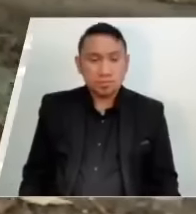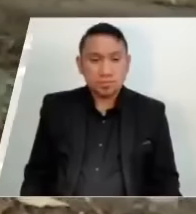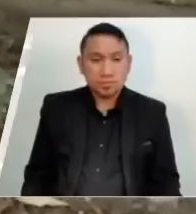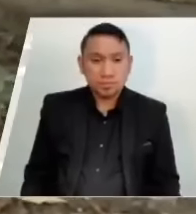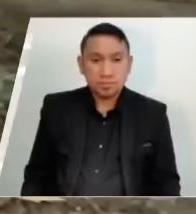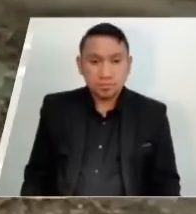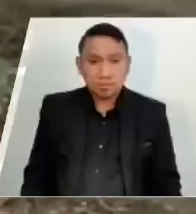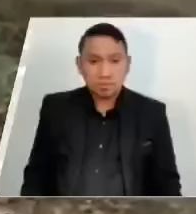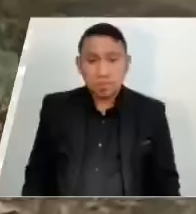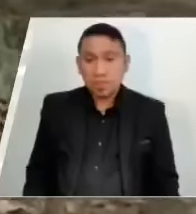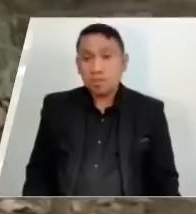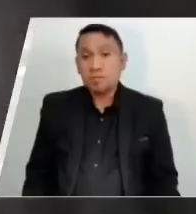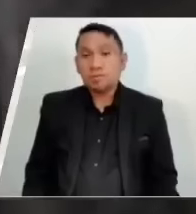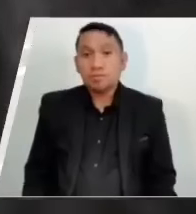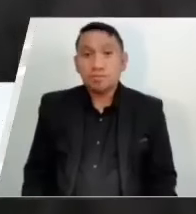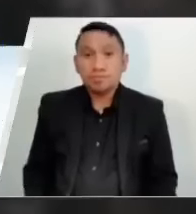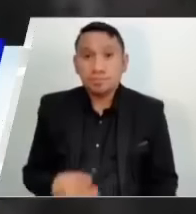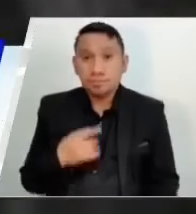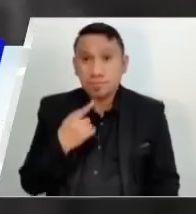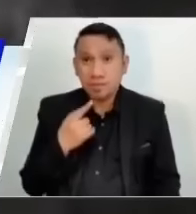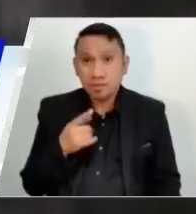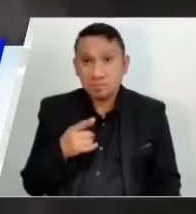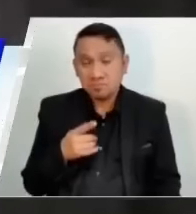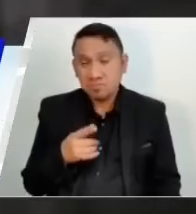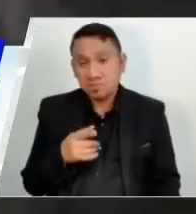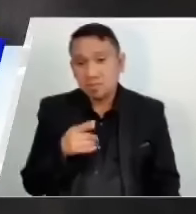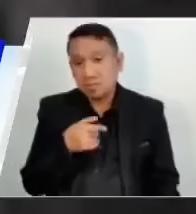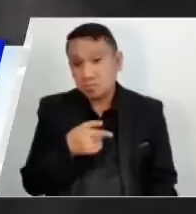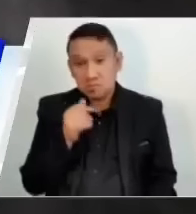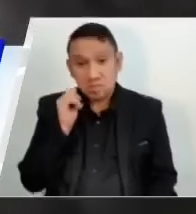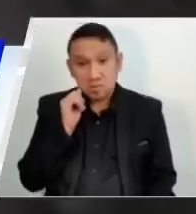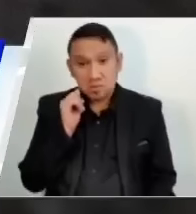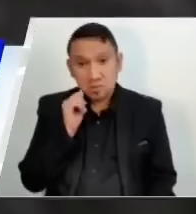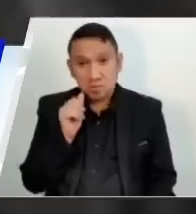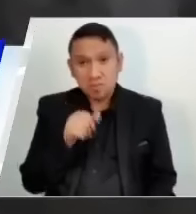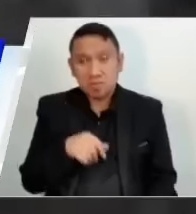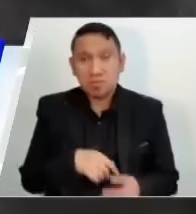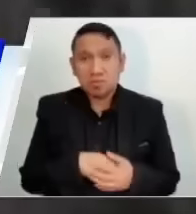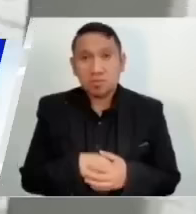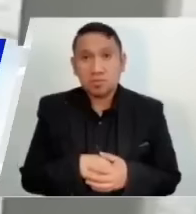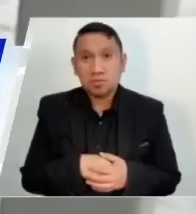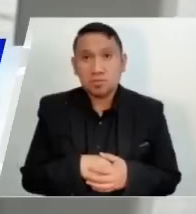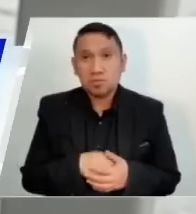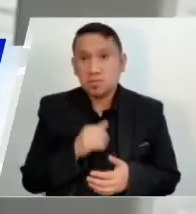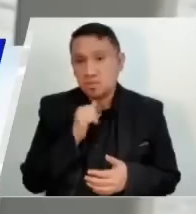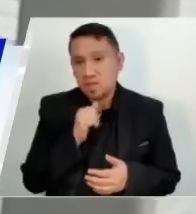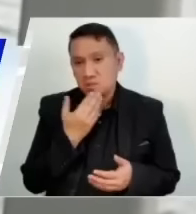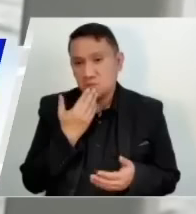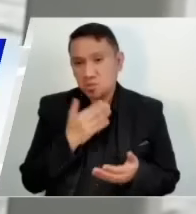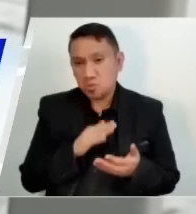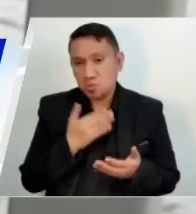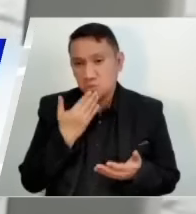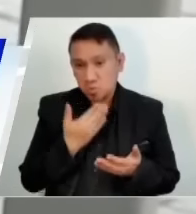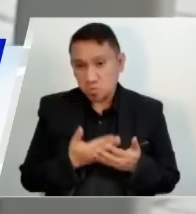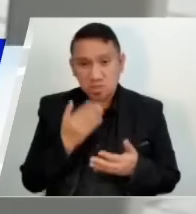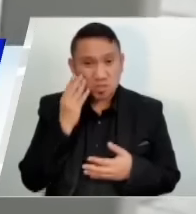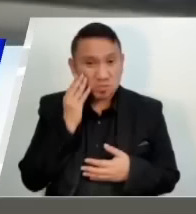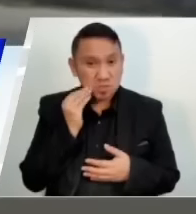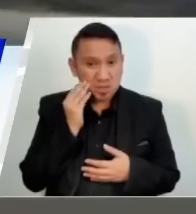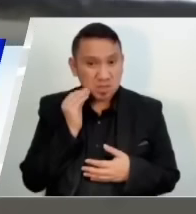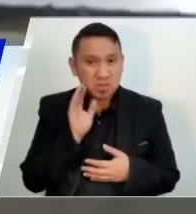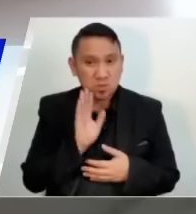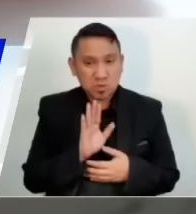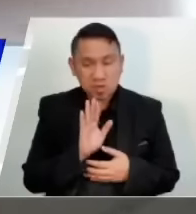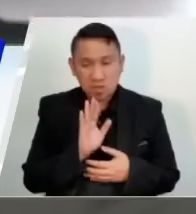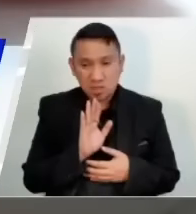Tawagin na lang natin siyang si Rose. Hindi dahil naging bed of roses ang kanyang married life. Katunayan, hindi niya ipinagmamalaki